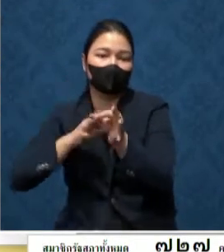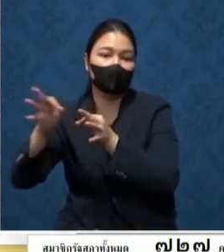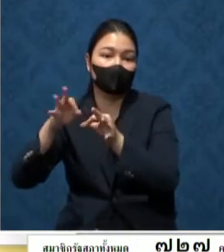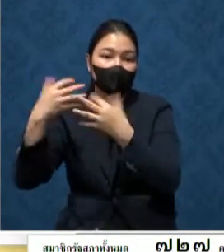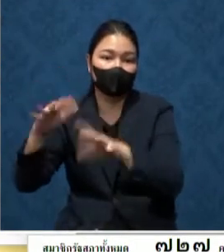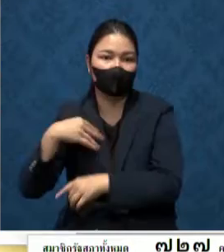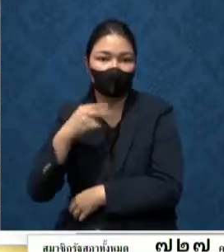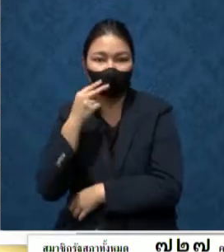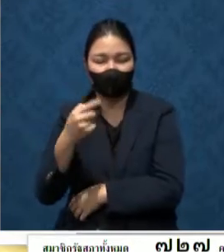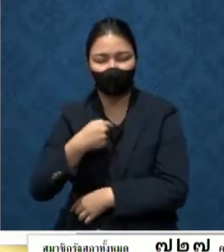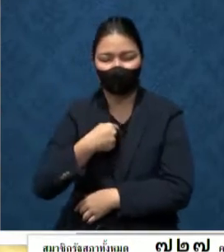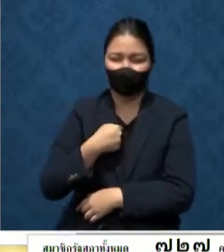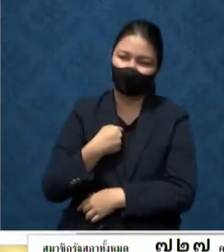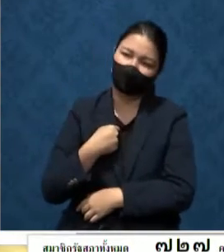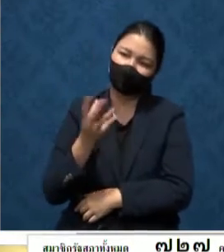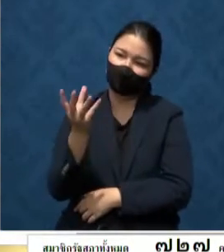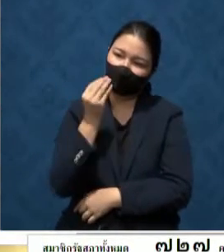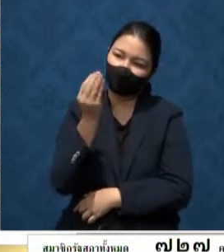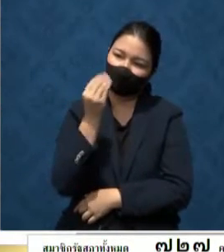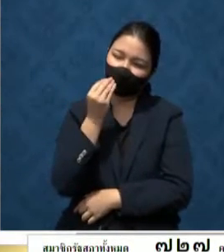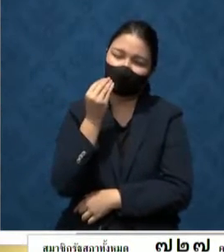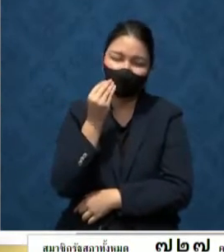มก็ขออภิปรายบันทึกไว้เป็นร